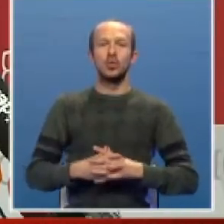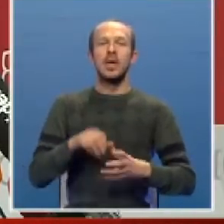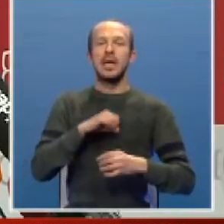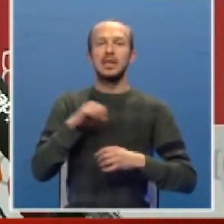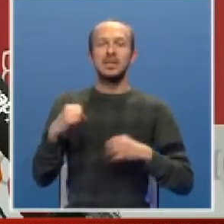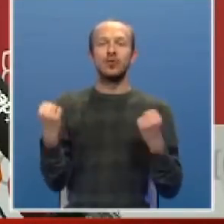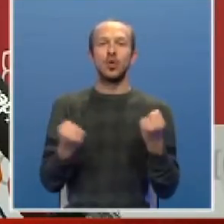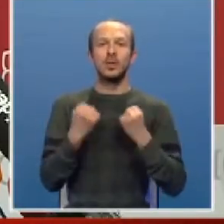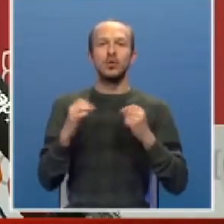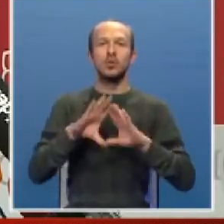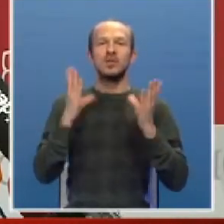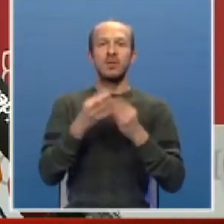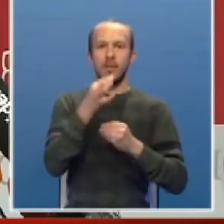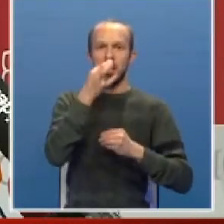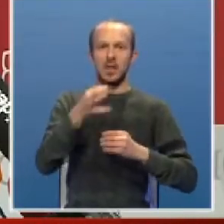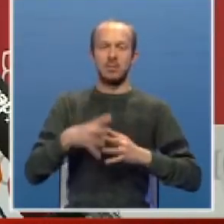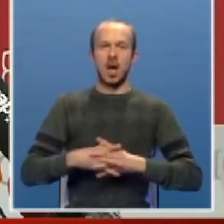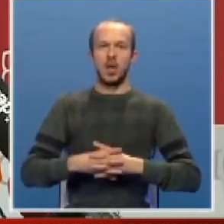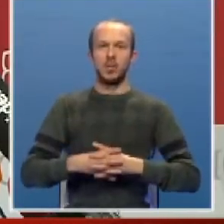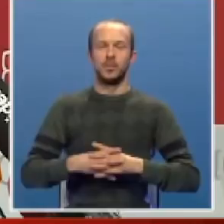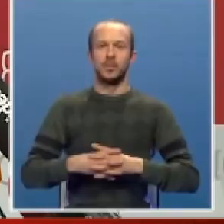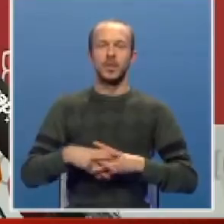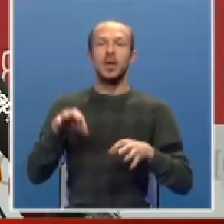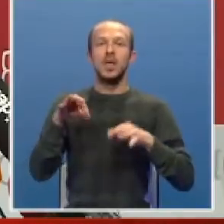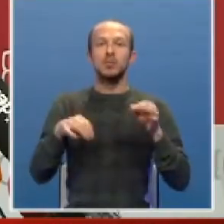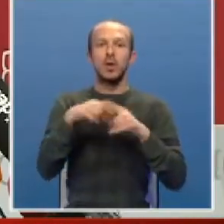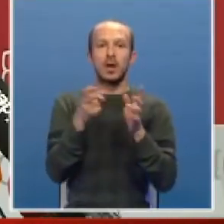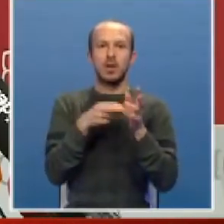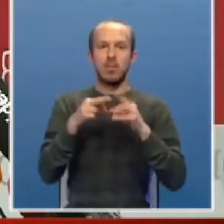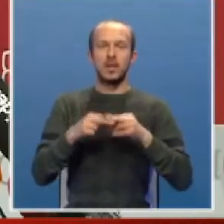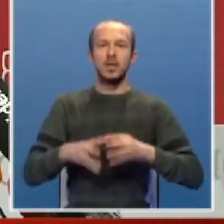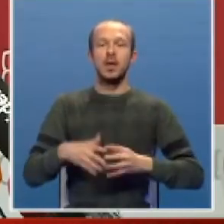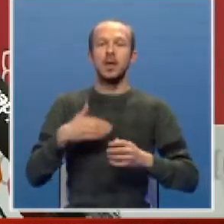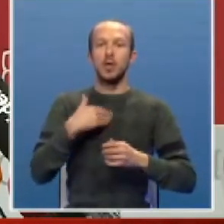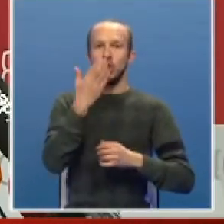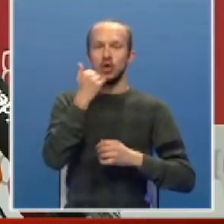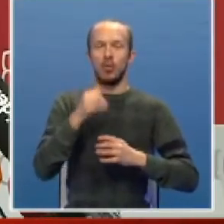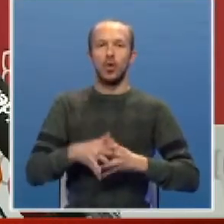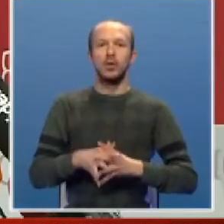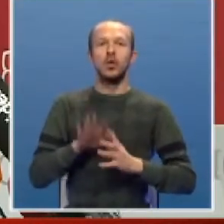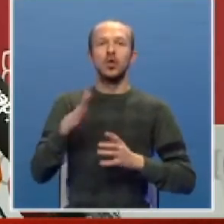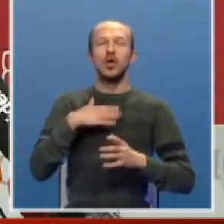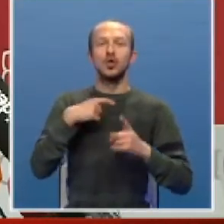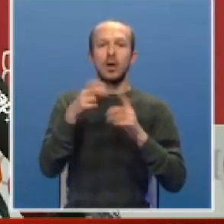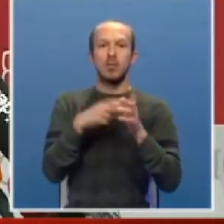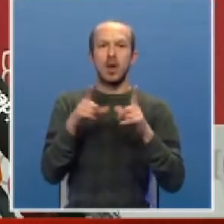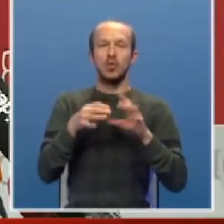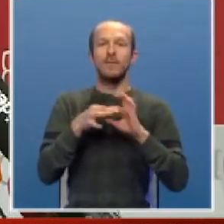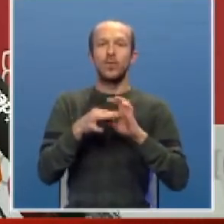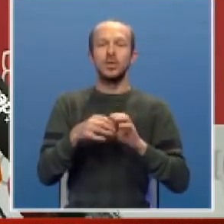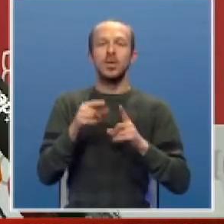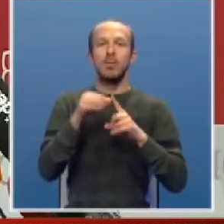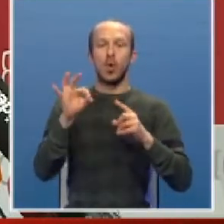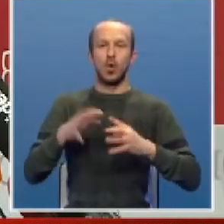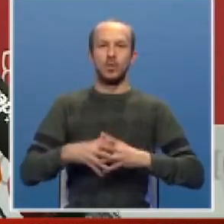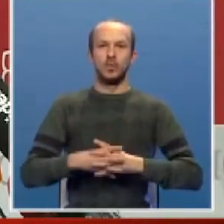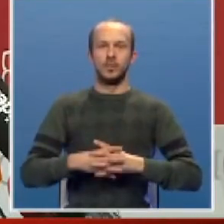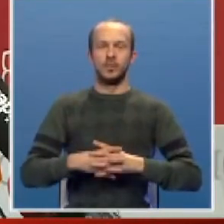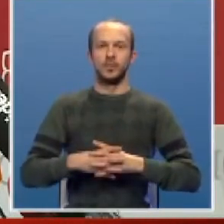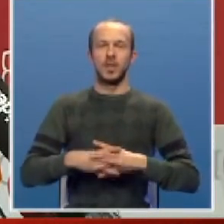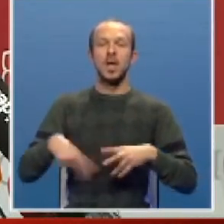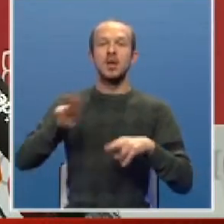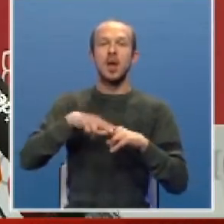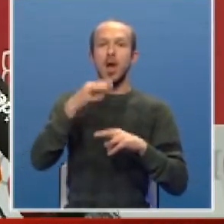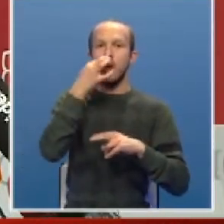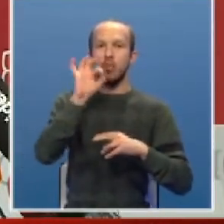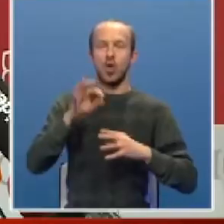intenzivnu aktivnost po svim pitanjima. Izborne kampanje i mi ćemo tu našu izbornu kampanju voditi po